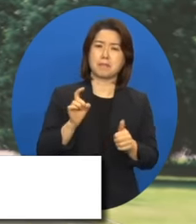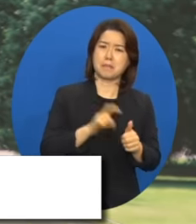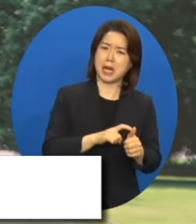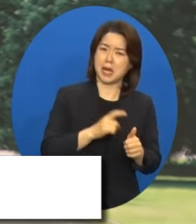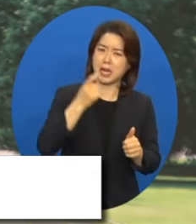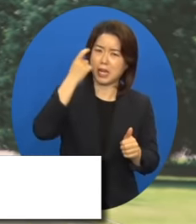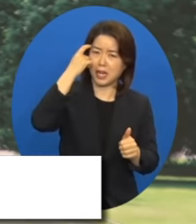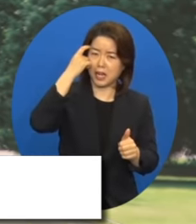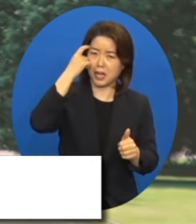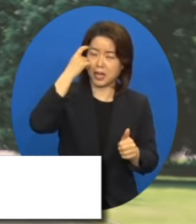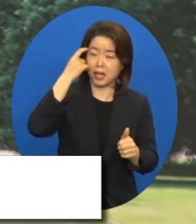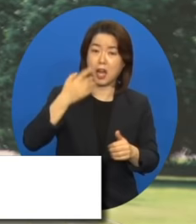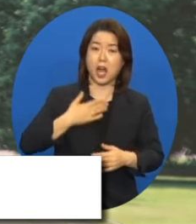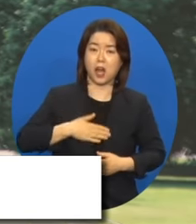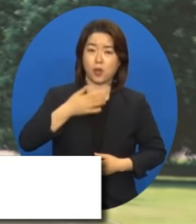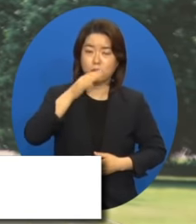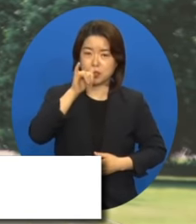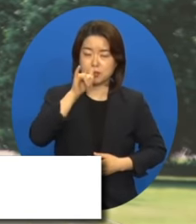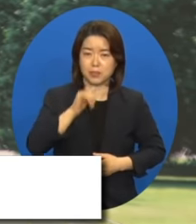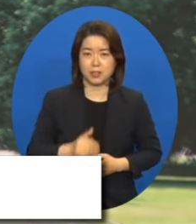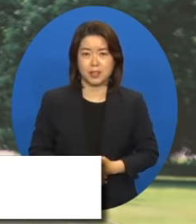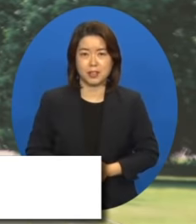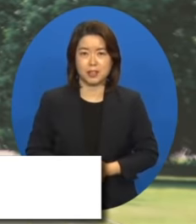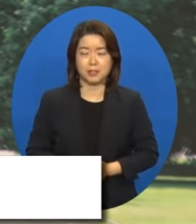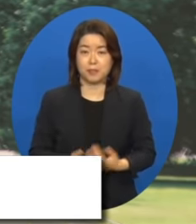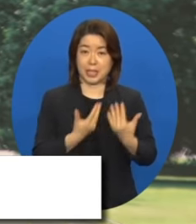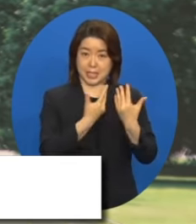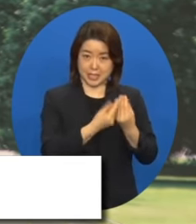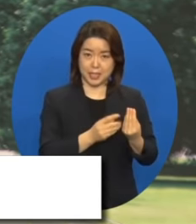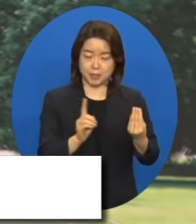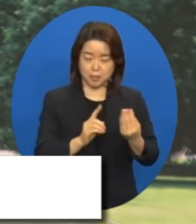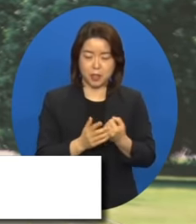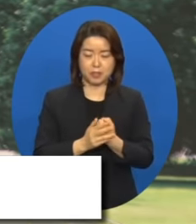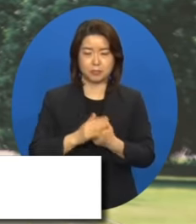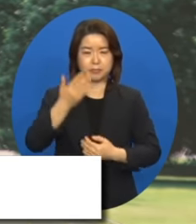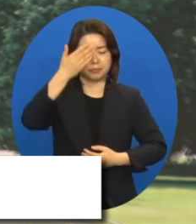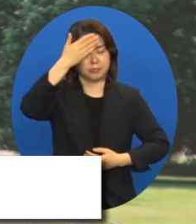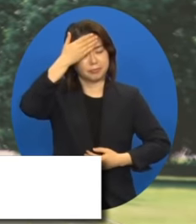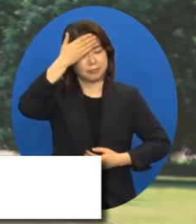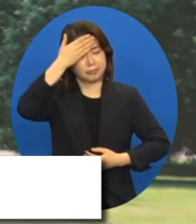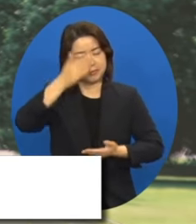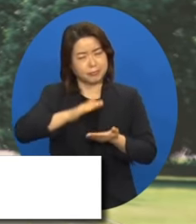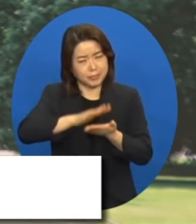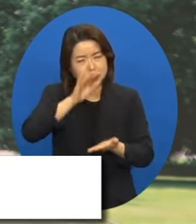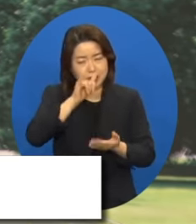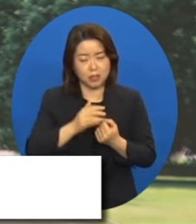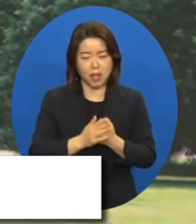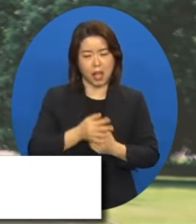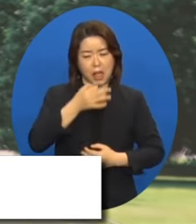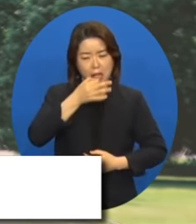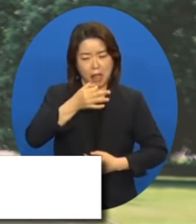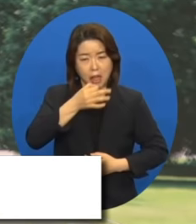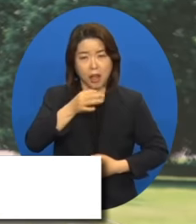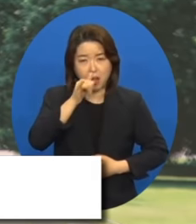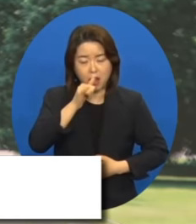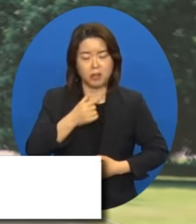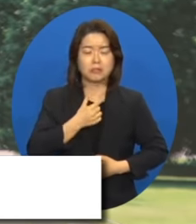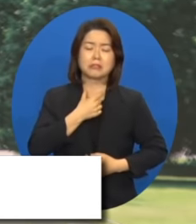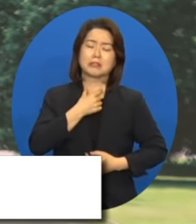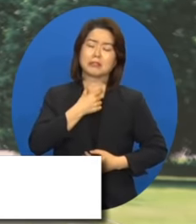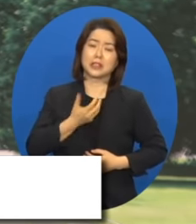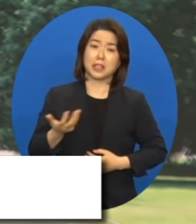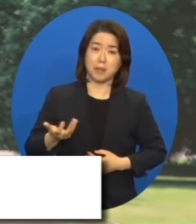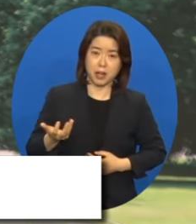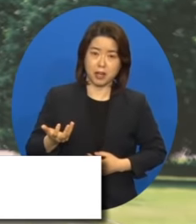모르겠어 그렇게 깨달을 수 있습니다. 예를 들면 열이 난다든지 기침이 자꾸 나온다든지 인후통이